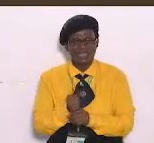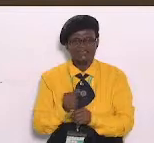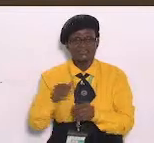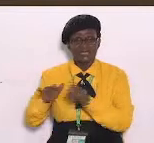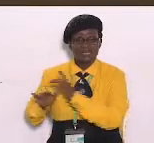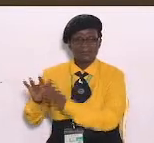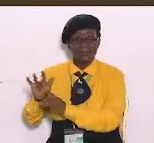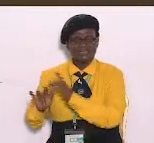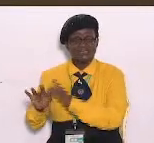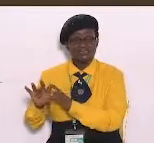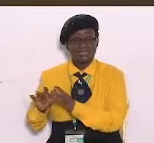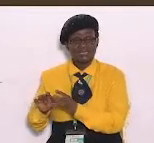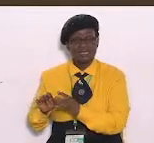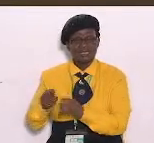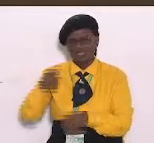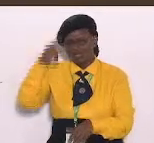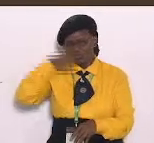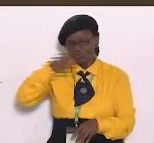la